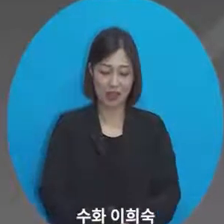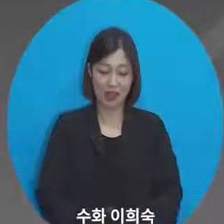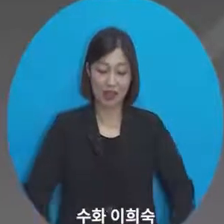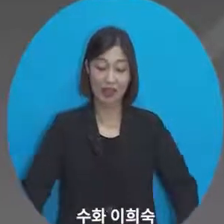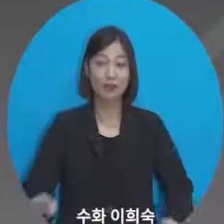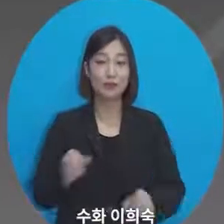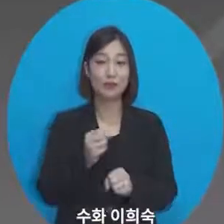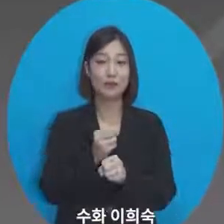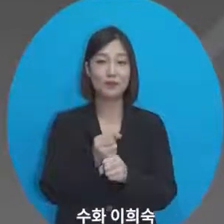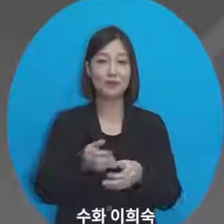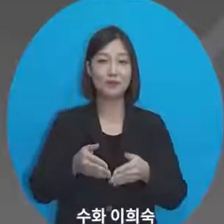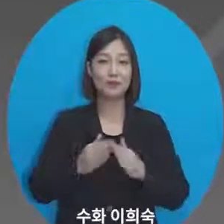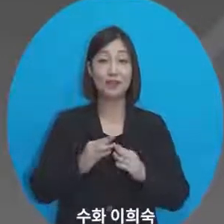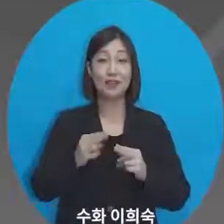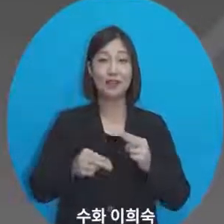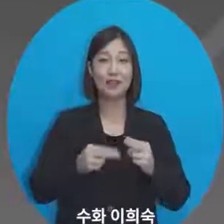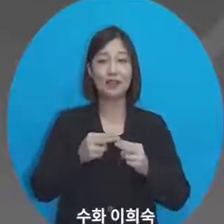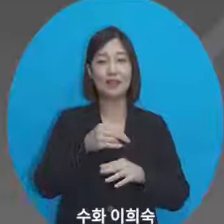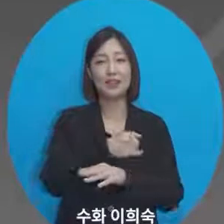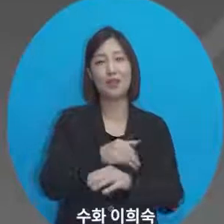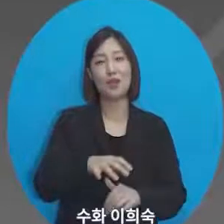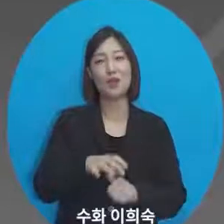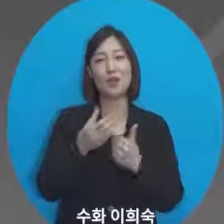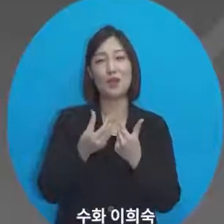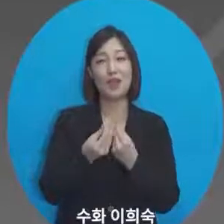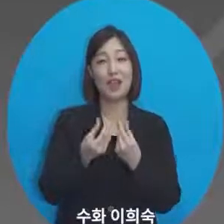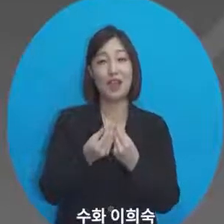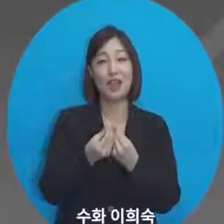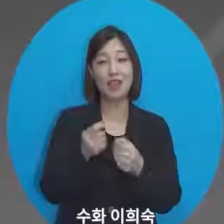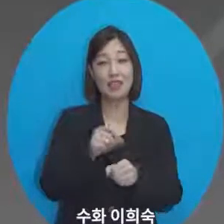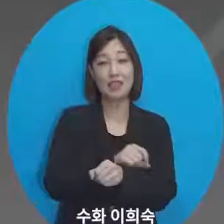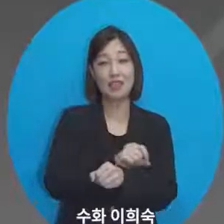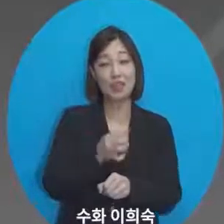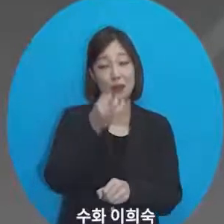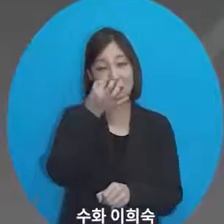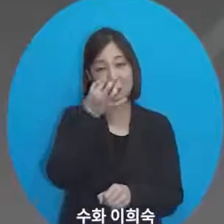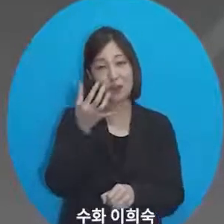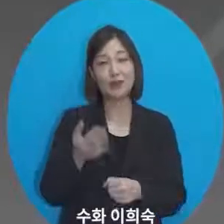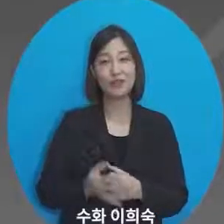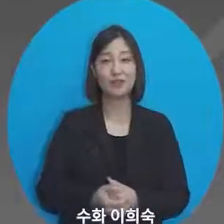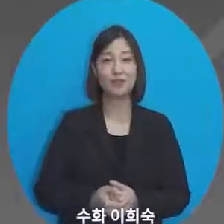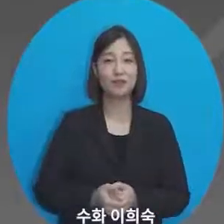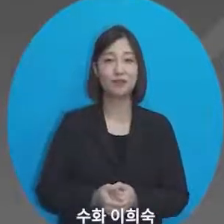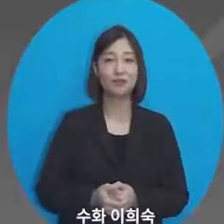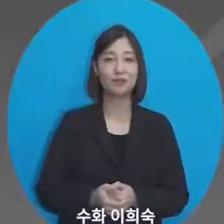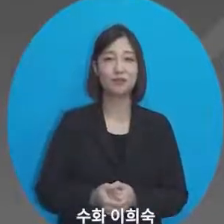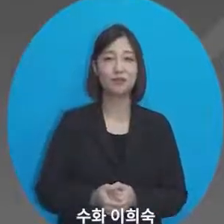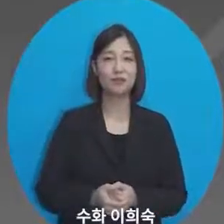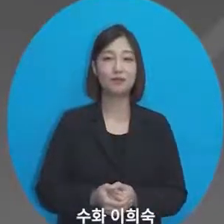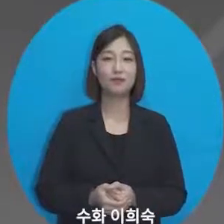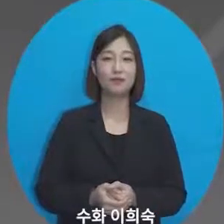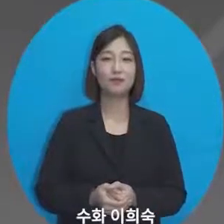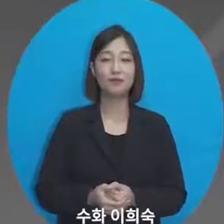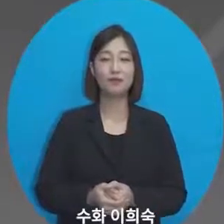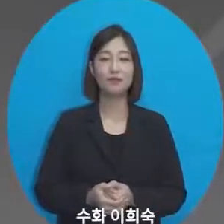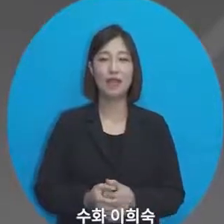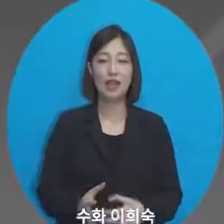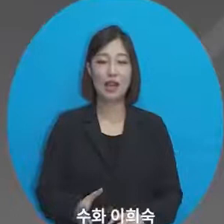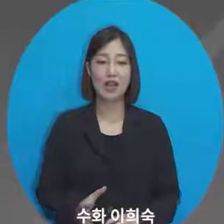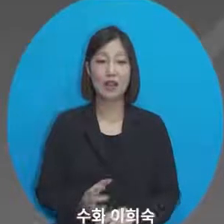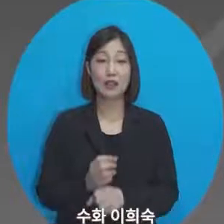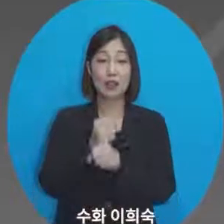그런 점이 유니버셜 디자인 측면에서 좀 특이사항이다 라고 말씀을 드릴 수가 있습니다.